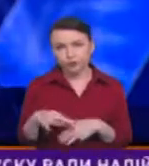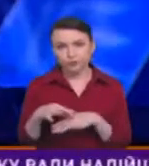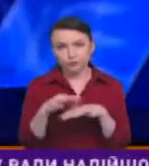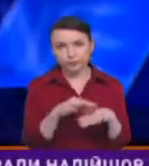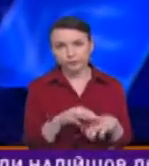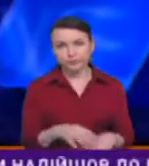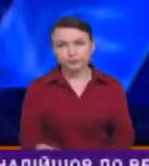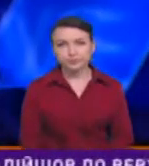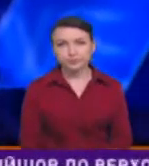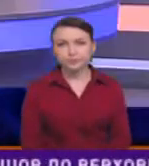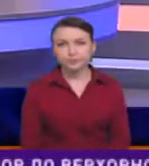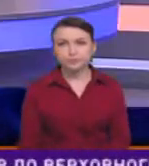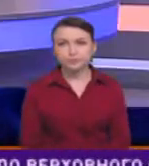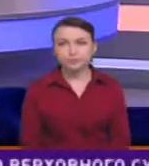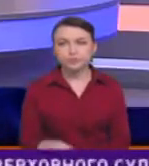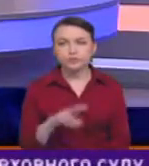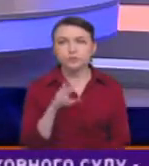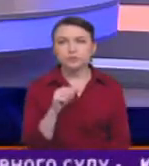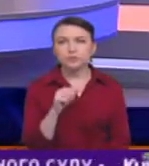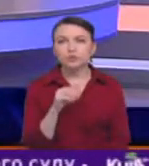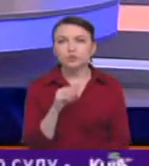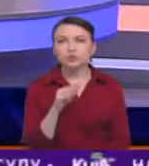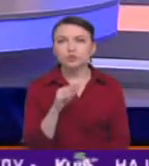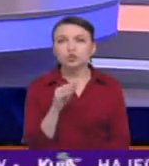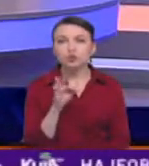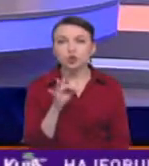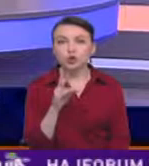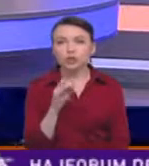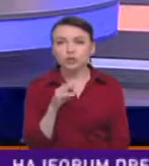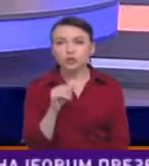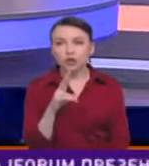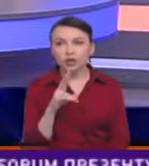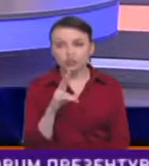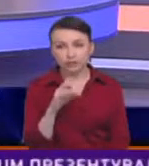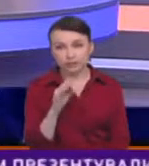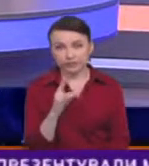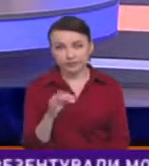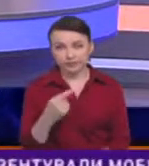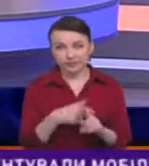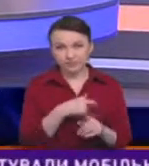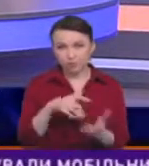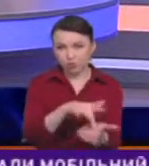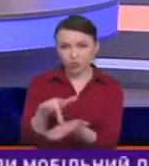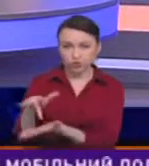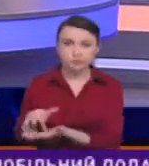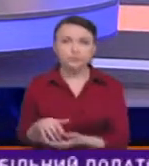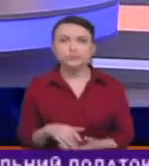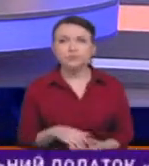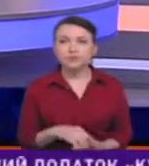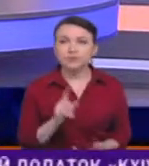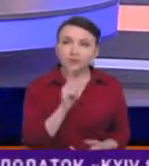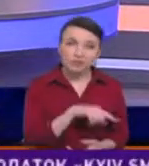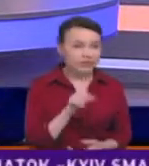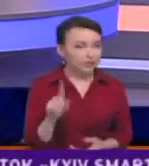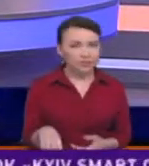тільки хотів сказати, це ж основне джерело корупції. Дивіться. І те джерело корупції, дивлячись,